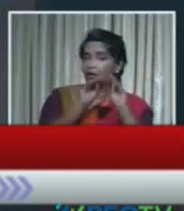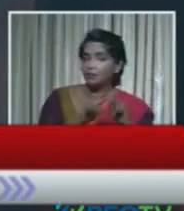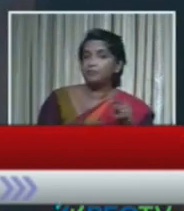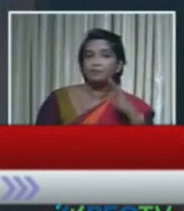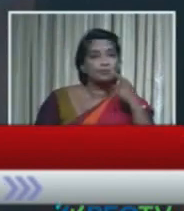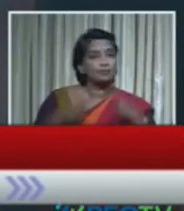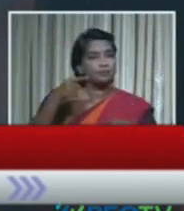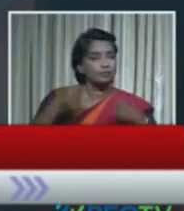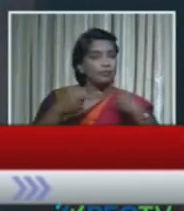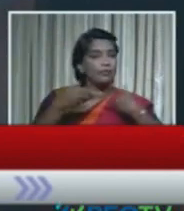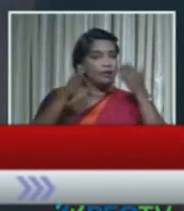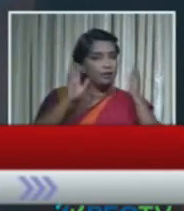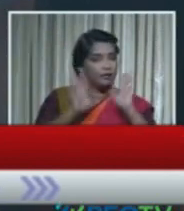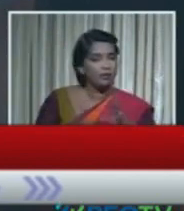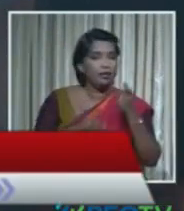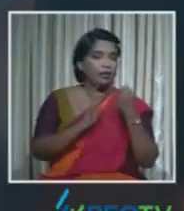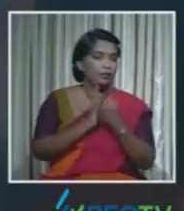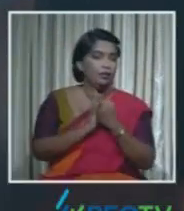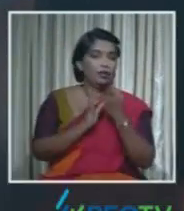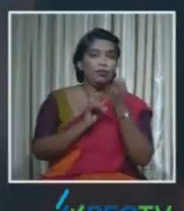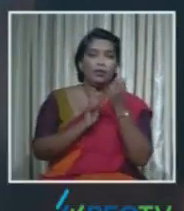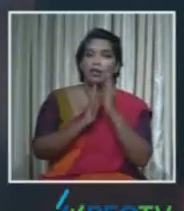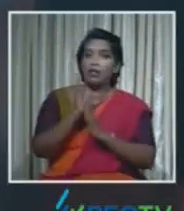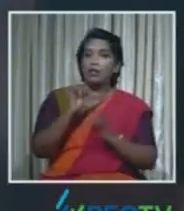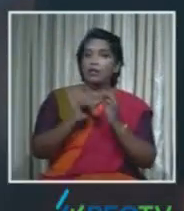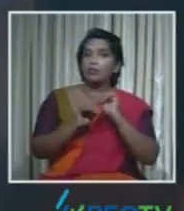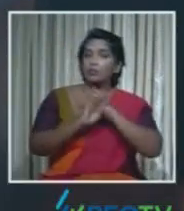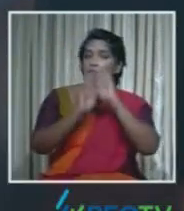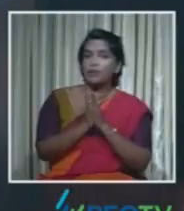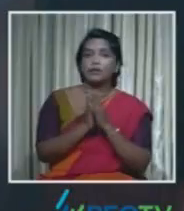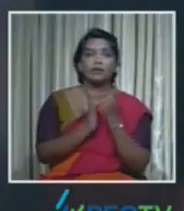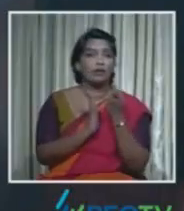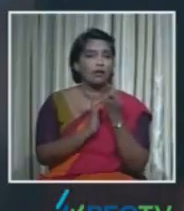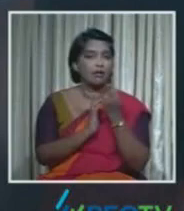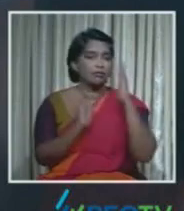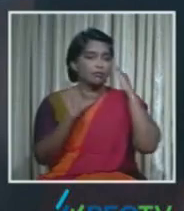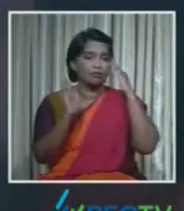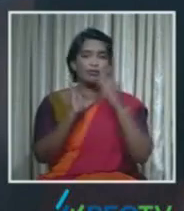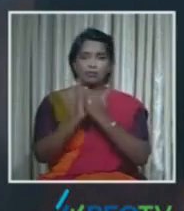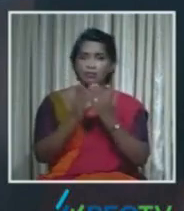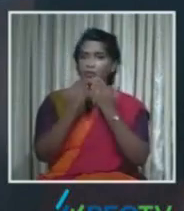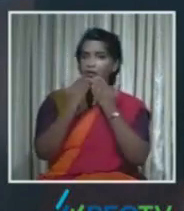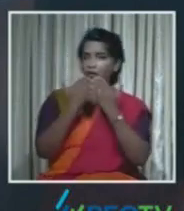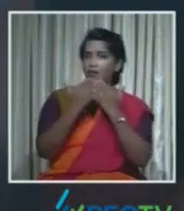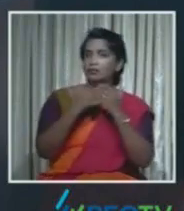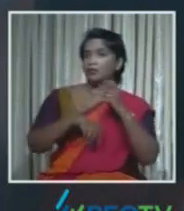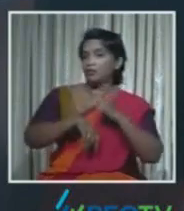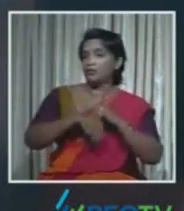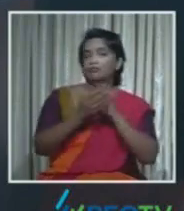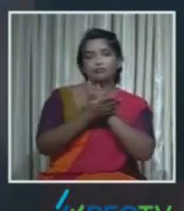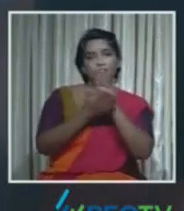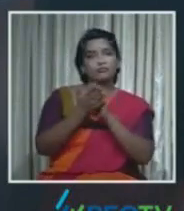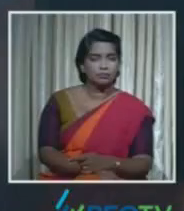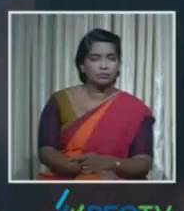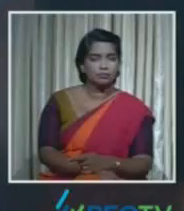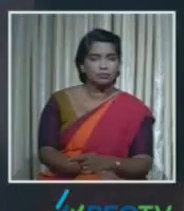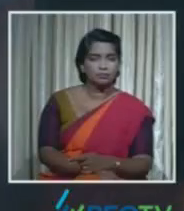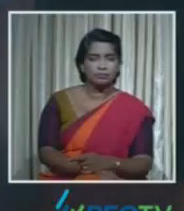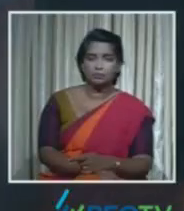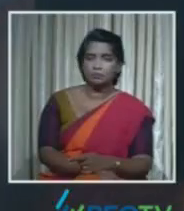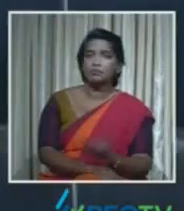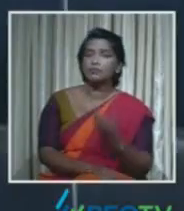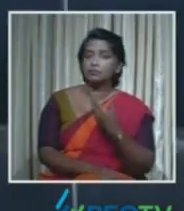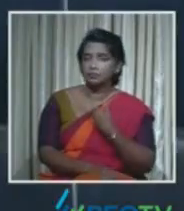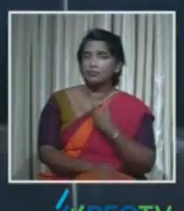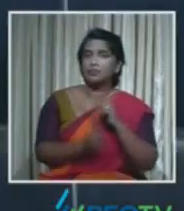විවාදයේ අවසානයේදී ගරු මුදල් ඇමතුමා විසින් සමස්ත ආර්ථිකය පිළිබඳව පැහැදිලි විග්‍රහයකුත් ඒ අවශ්‍ය සංශෝධනත් ලබා දීම සිදු කරනවා අපි